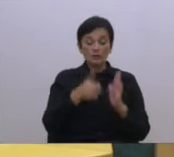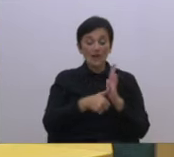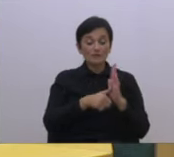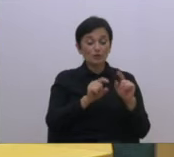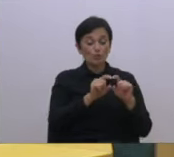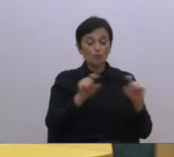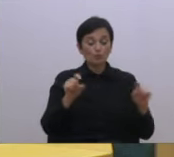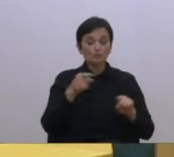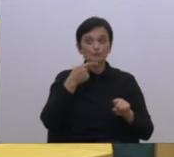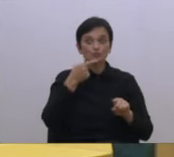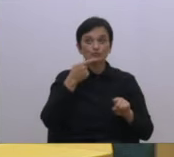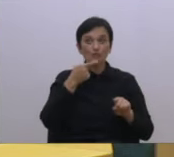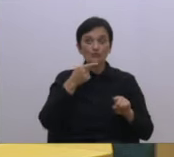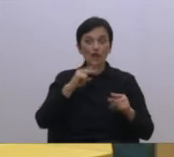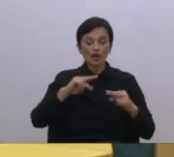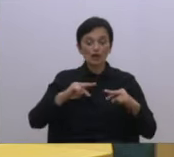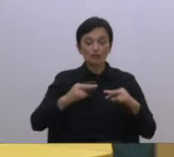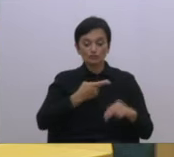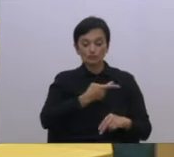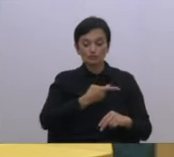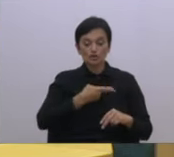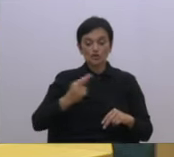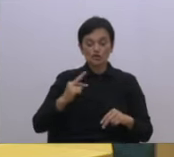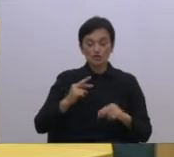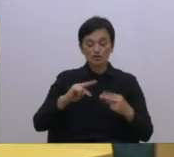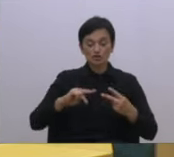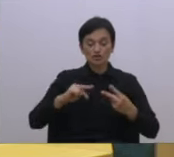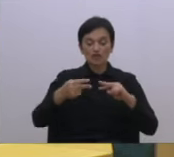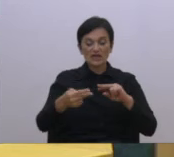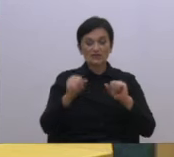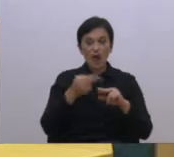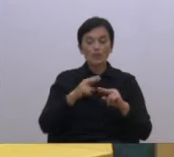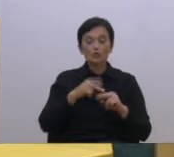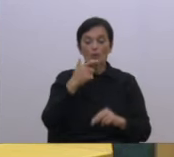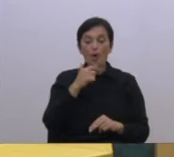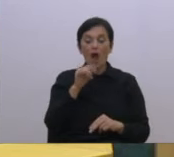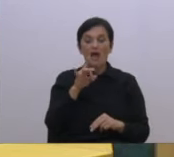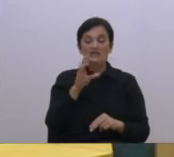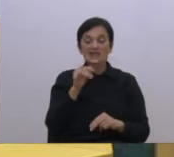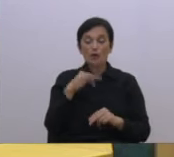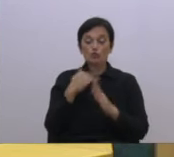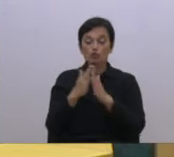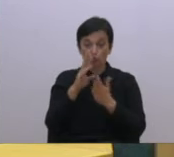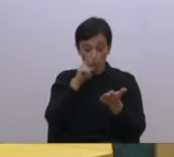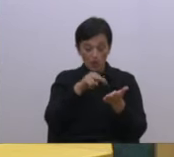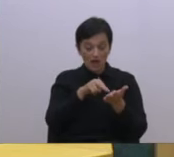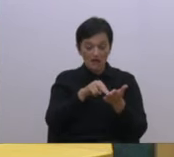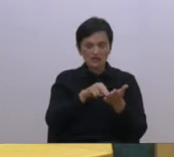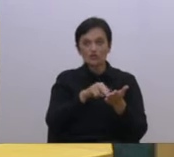იმას, რომ შეცვლა არის შესაძლებელი და ამიტომაც თხოვე მე წეგან ბატონ სანდროს, რომ კვლავ ჩაეხედა მეექვსე მუხლში, სწორედ